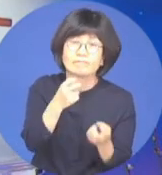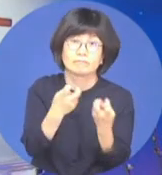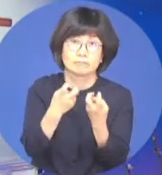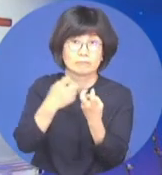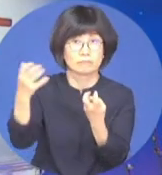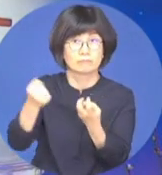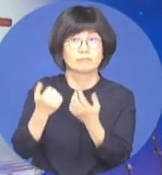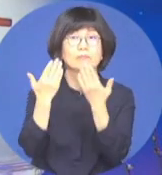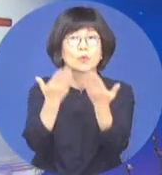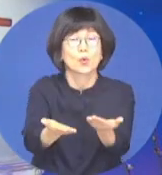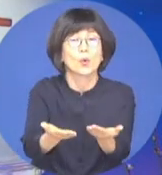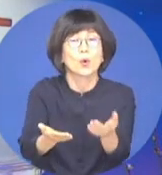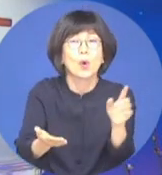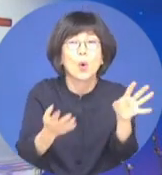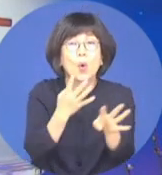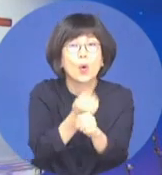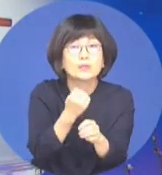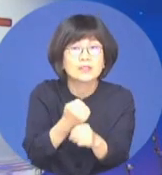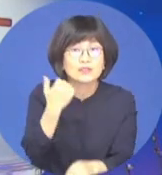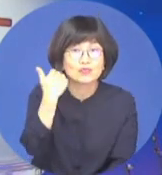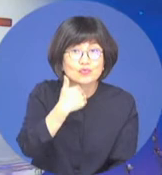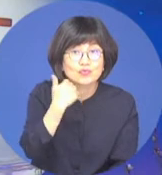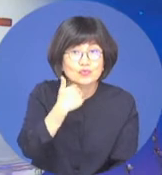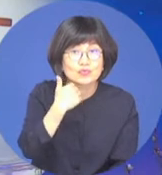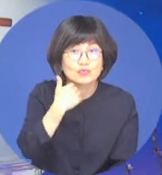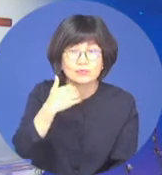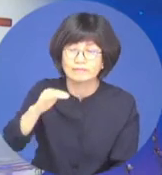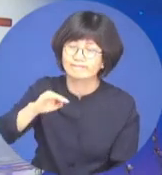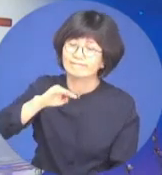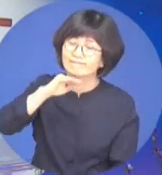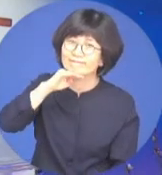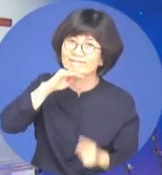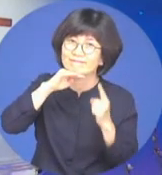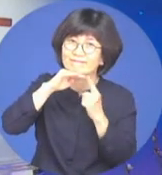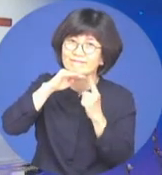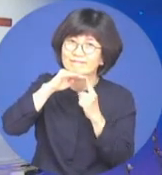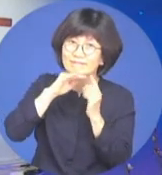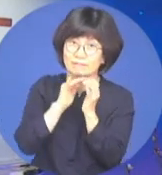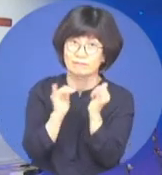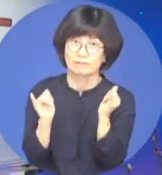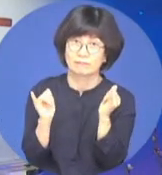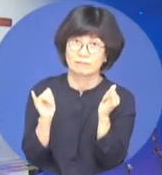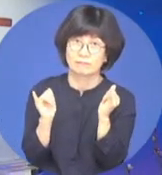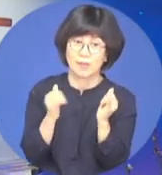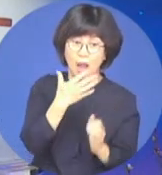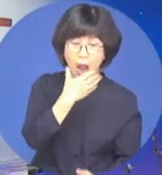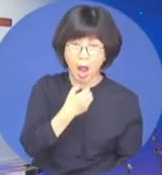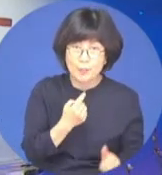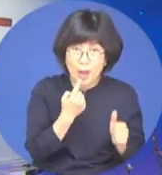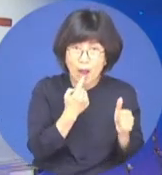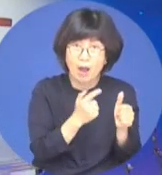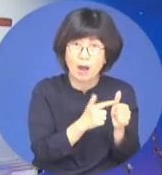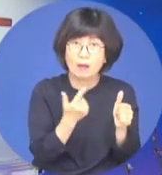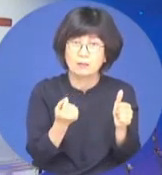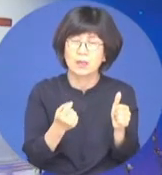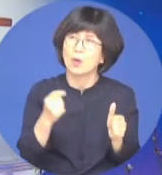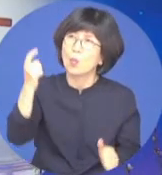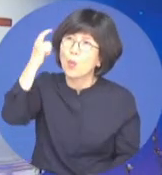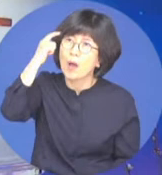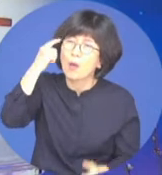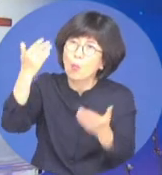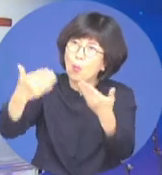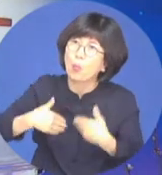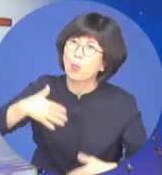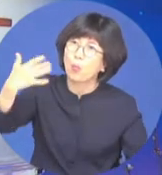하는 자에게 이게 경험된다고요? 기다리는 자에게. 기다리는 자에게. 아브라함처럼요, 왜 안 주십니까? 그리고 자기의